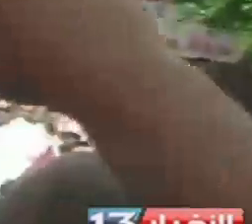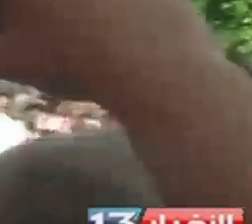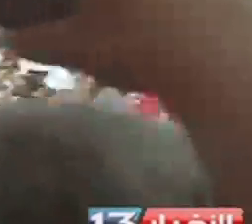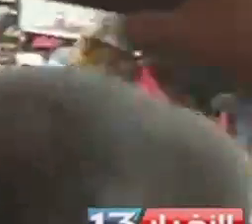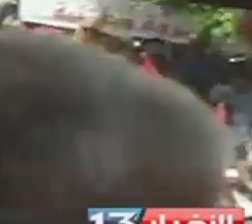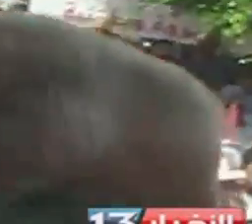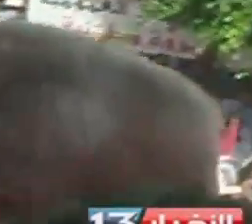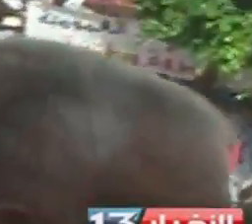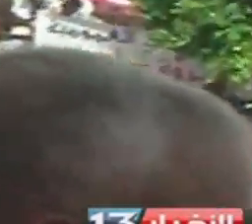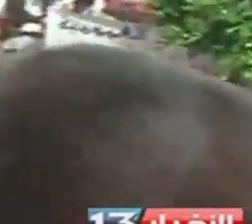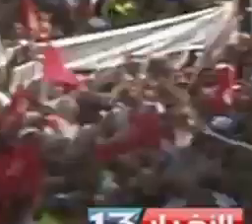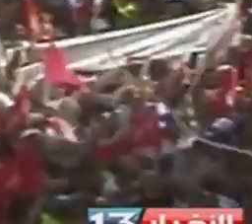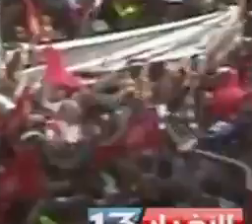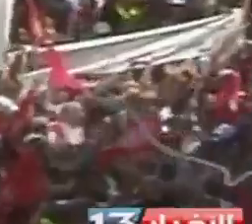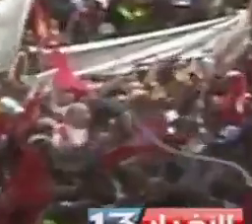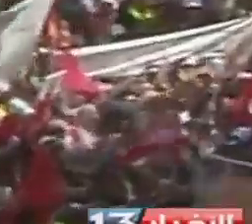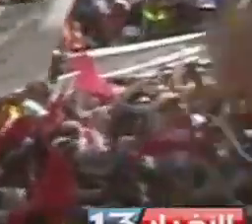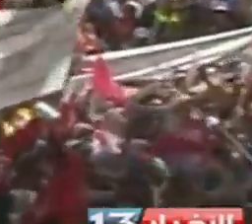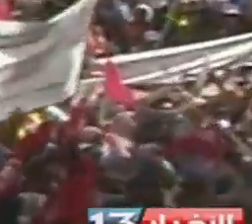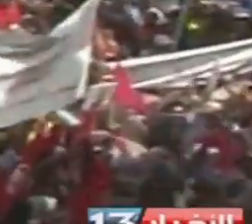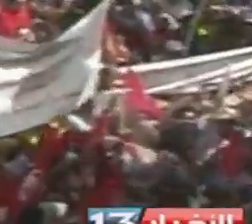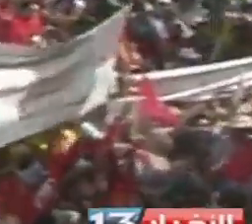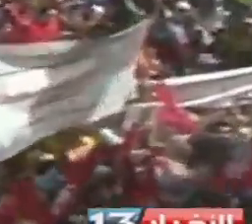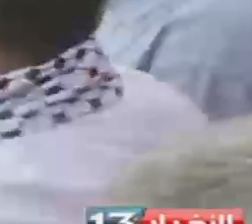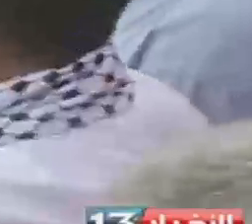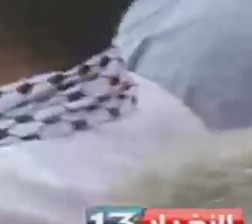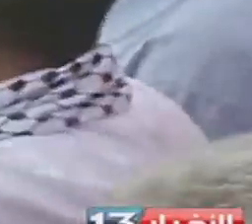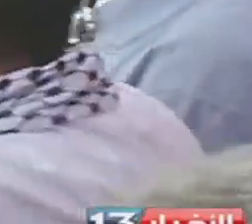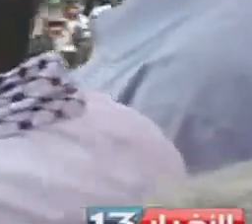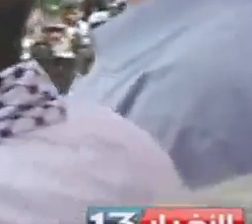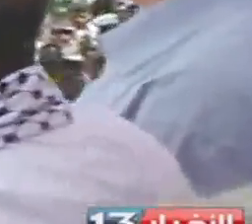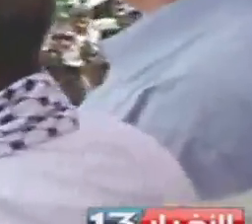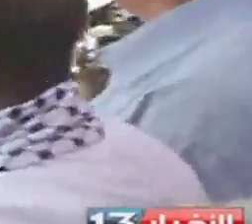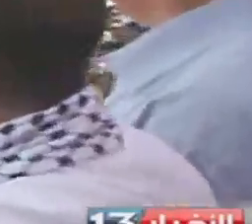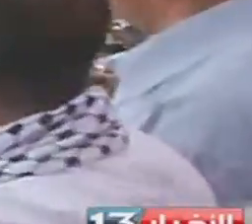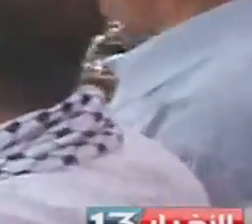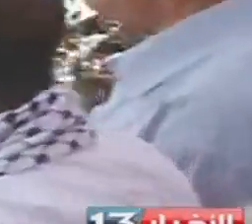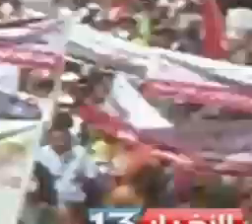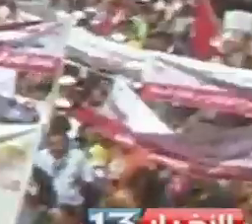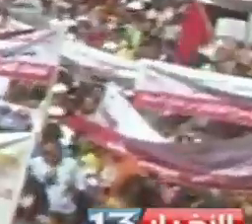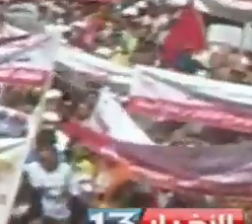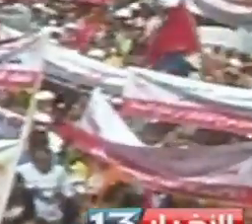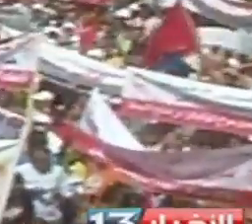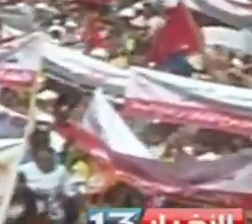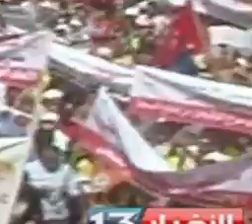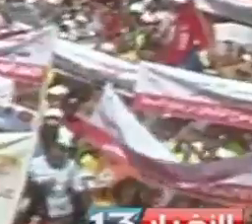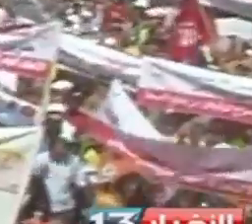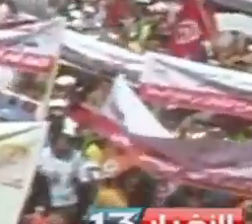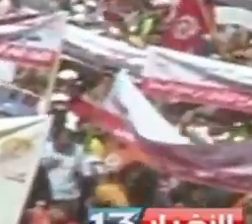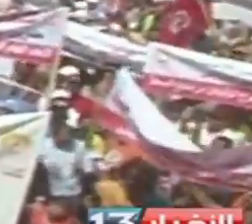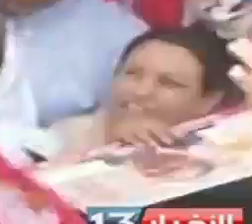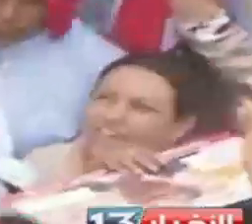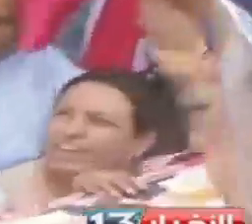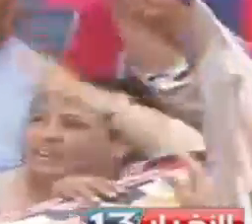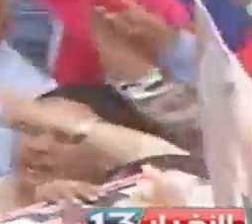في تجمع عملي وطني من عام الاتحاد العام التونسي للشغل يؤكد في صفاقس أن هذا التجمع يأتي دعما لاستقلالية القضاء وفي ظل تصاعد